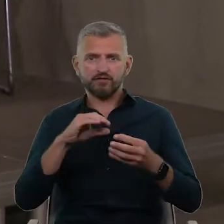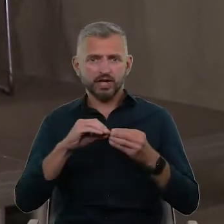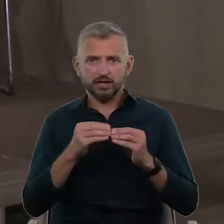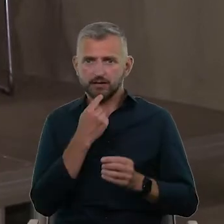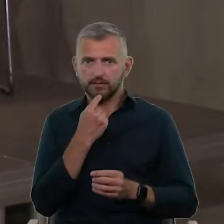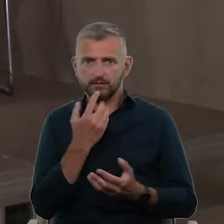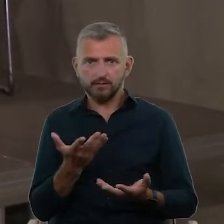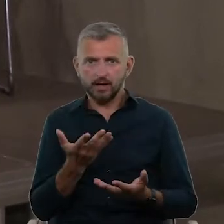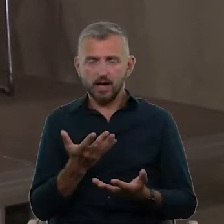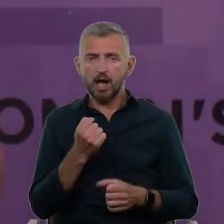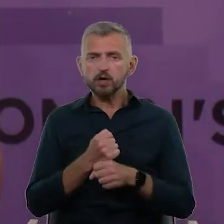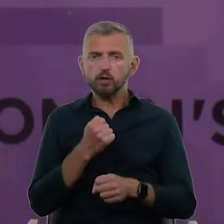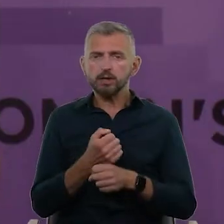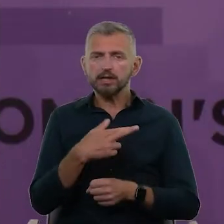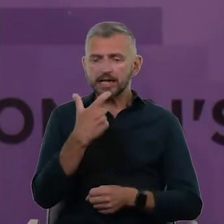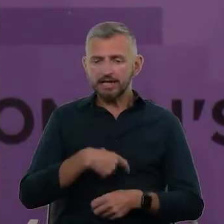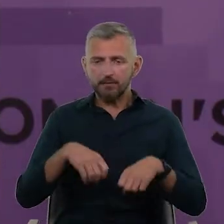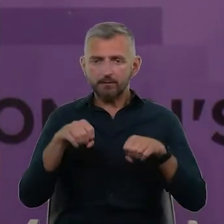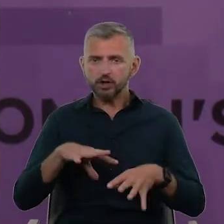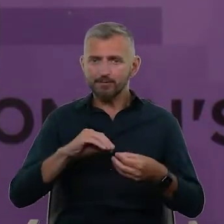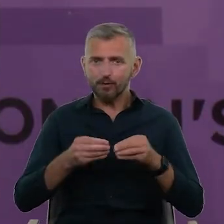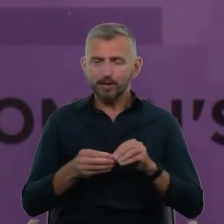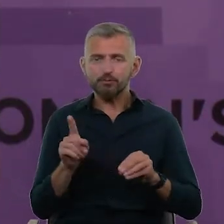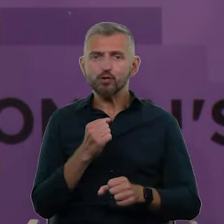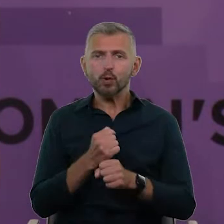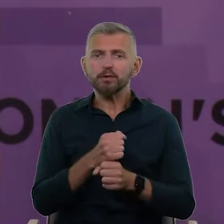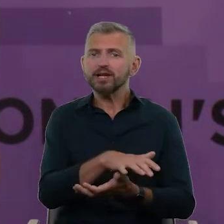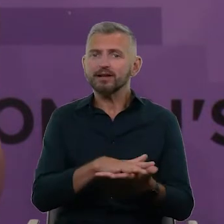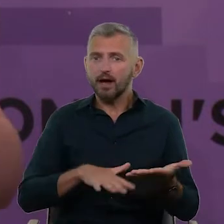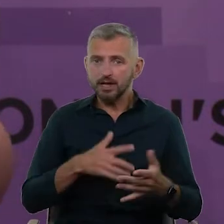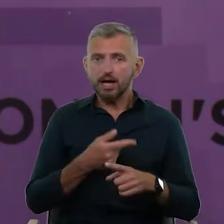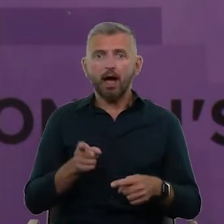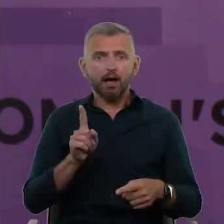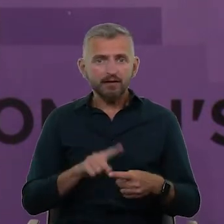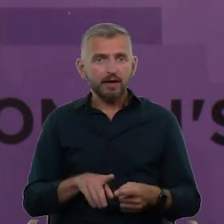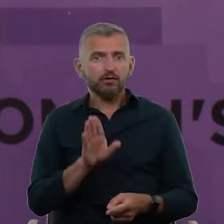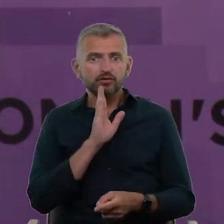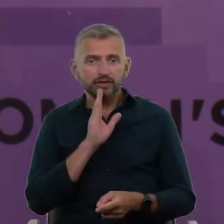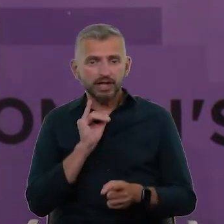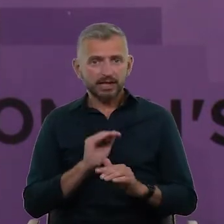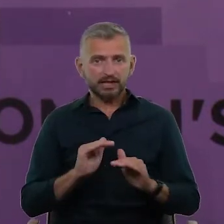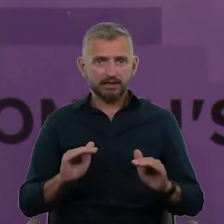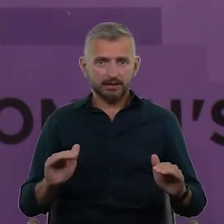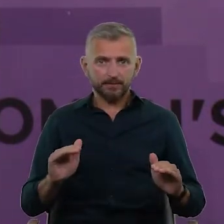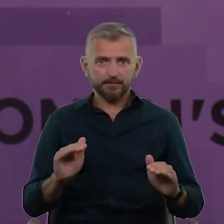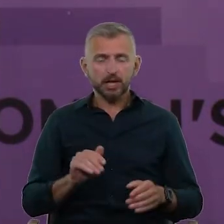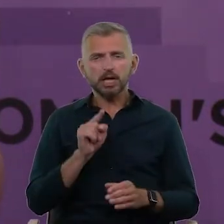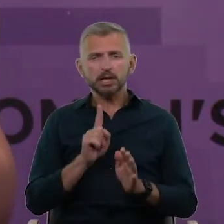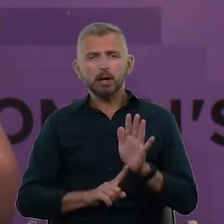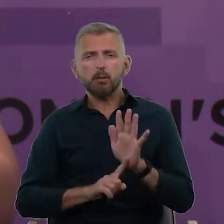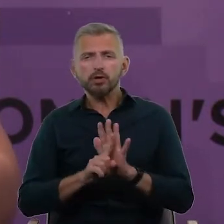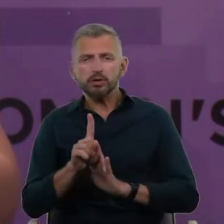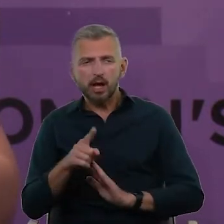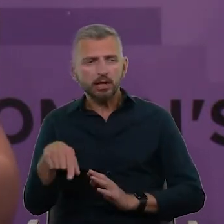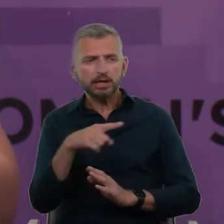для себе і вирішити проблему, що робити далі, а це жінки і діти. І ти починаєш з